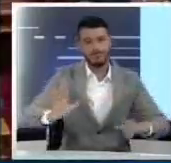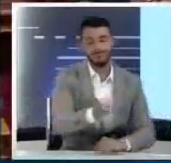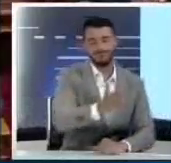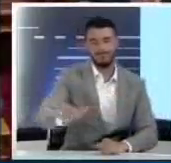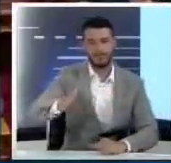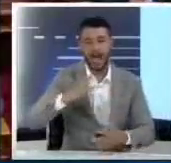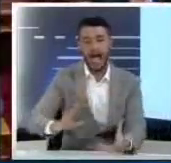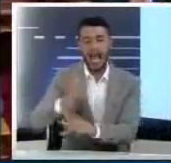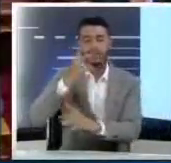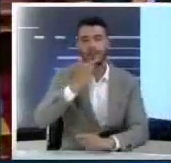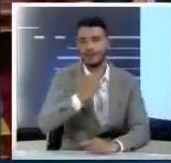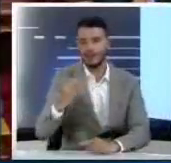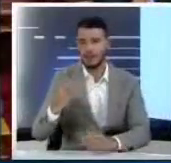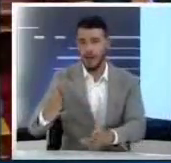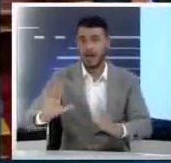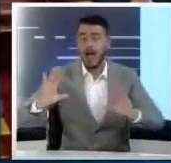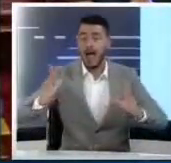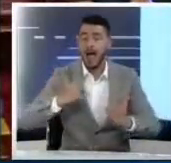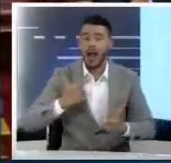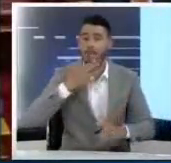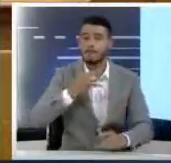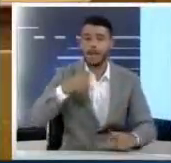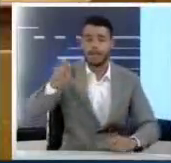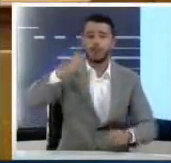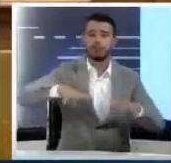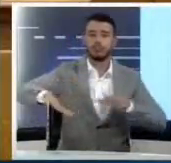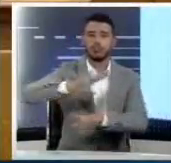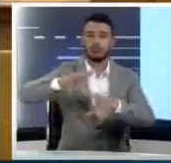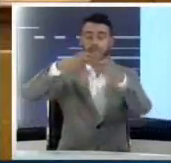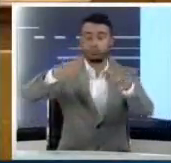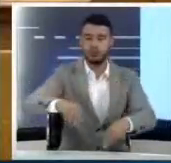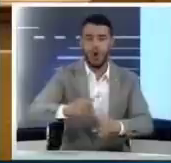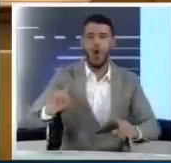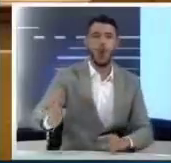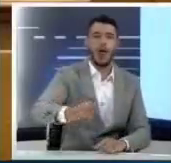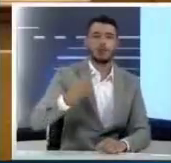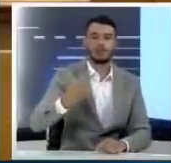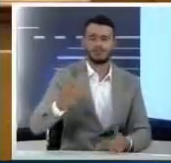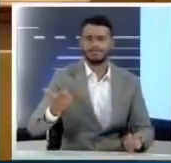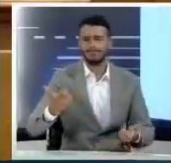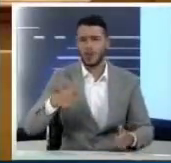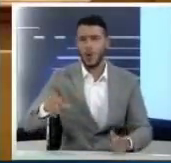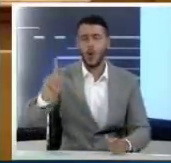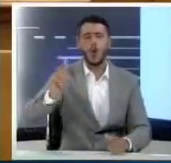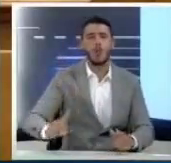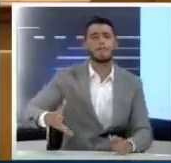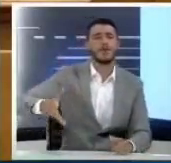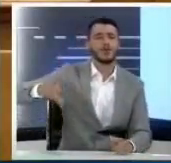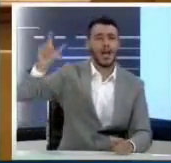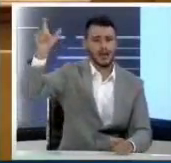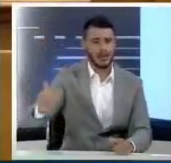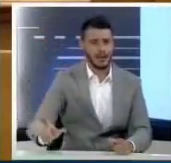μαγείας όλα λύνονται. Και ο κύριος Μητσοτάκης, υπάρχει ένα παλιό